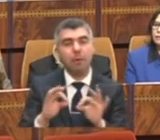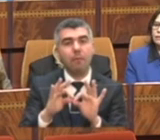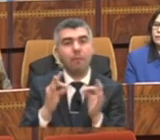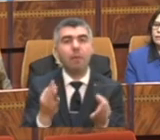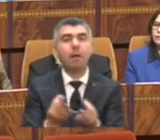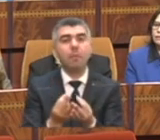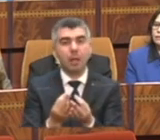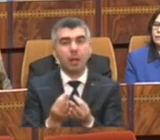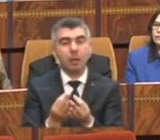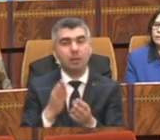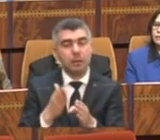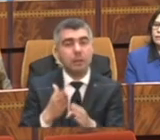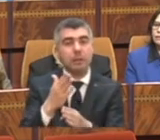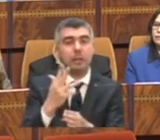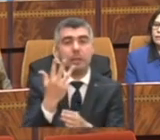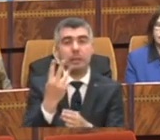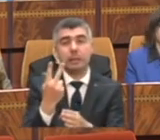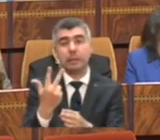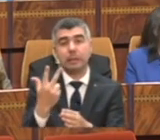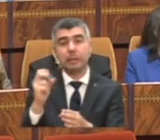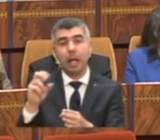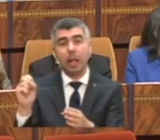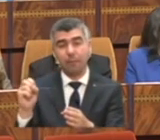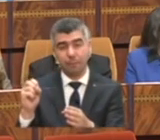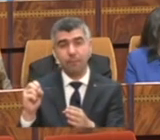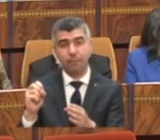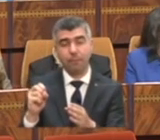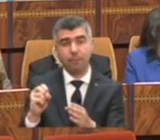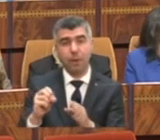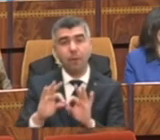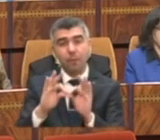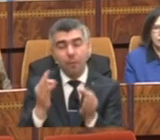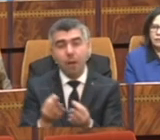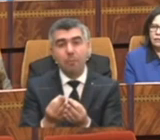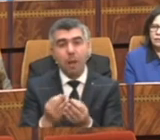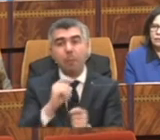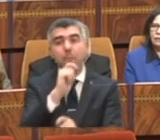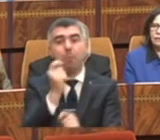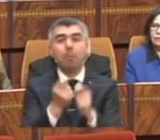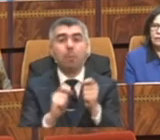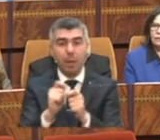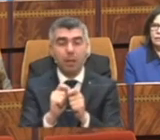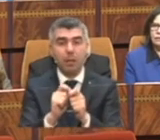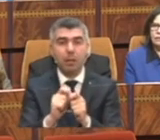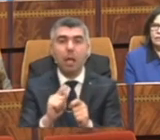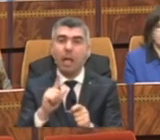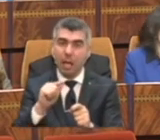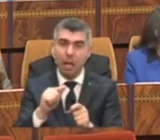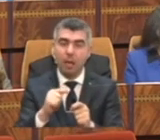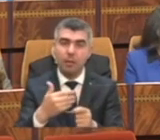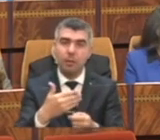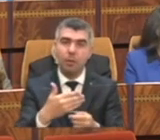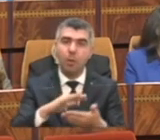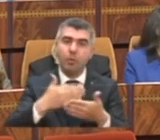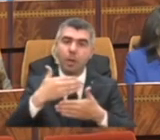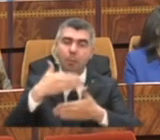السيدة الوزيرة. عندنا 3000 أسرة بنات بكروكي المؤسسات العمران، أنا كنحمل المسؤولية في هذا الشأن، هذا بنات بكروكي ما